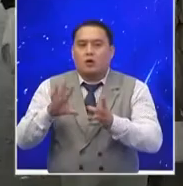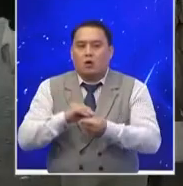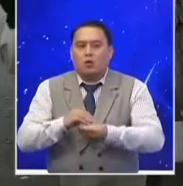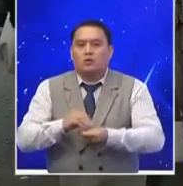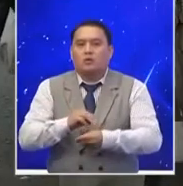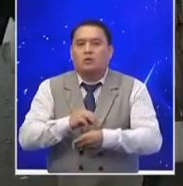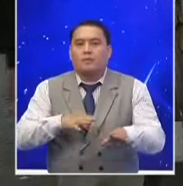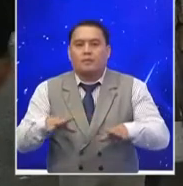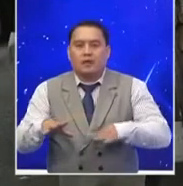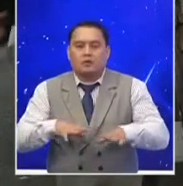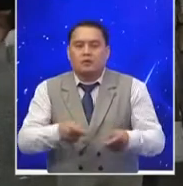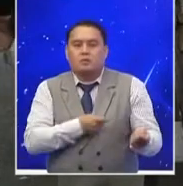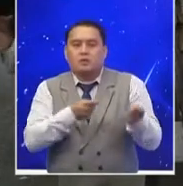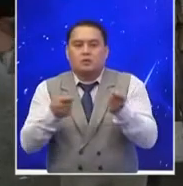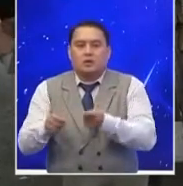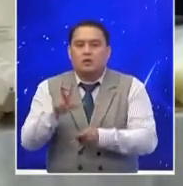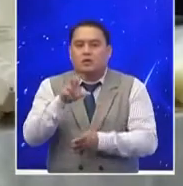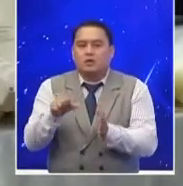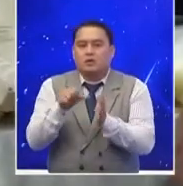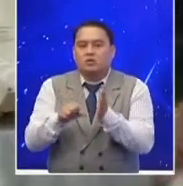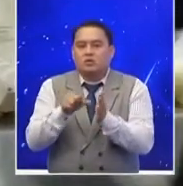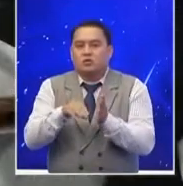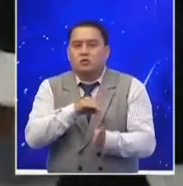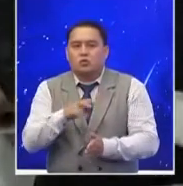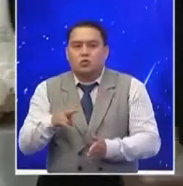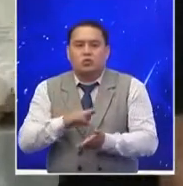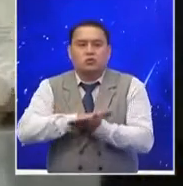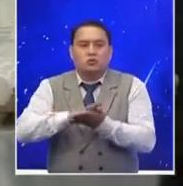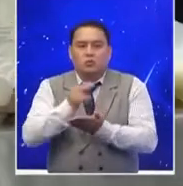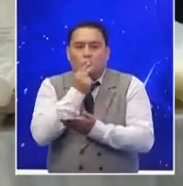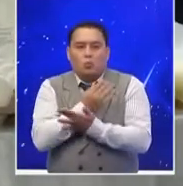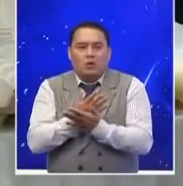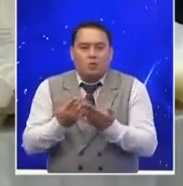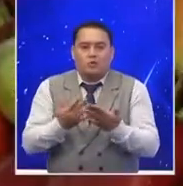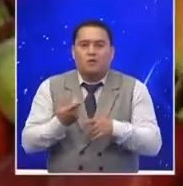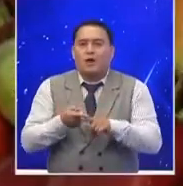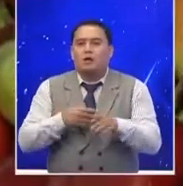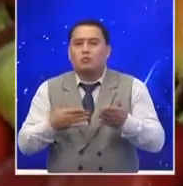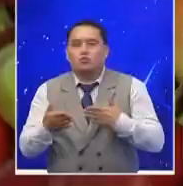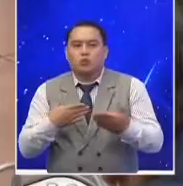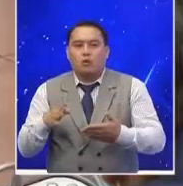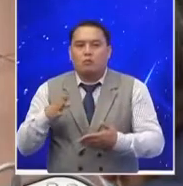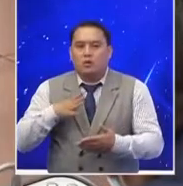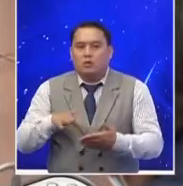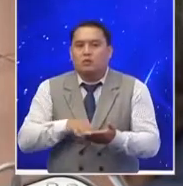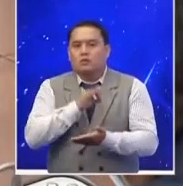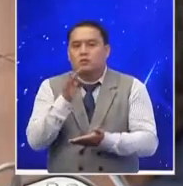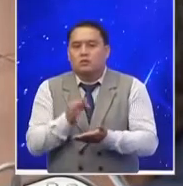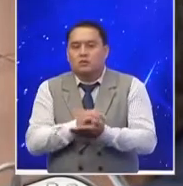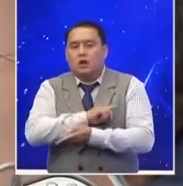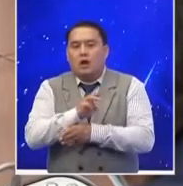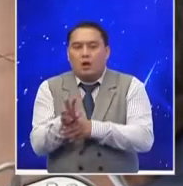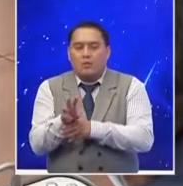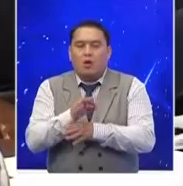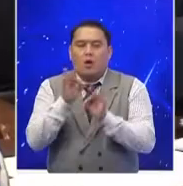сезоне ярмарка, куда предоставлено 360 тонн свежайшей экологически чистой продукции. Предметом обсуждения стал и бизнес. Задача на этот год обеспечить внутренний